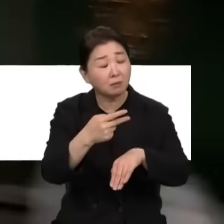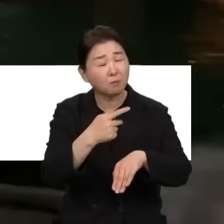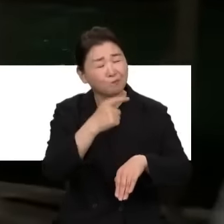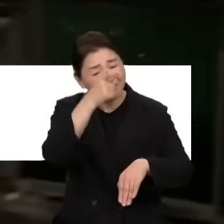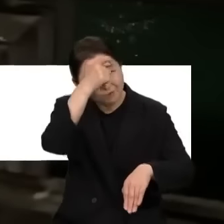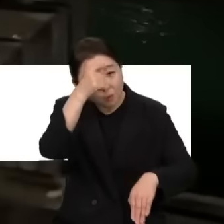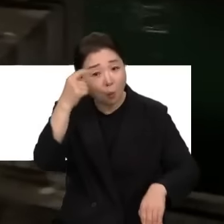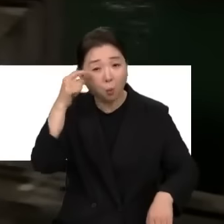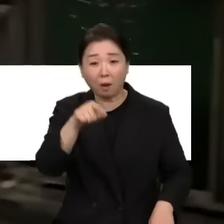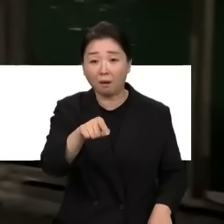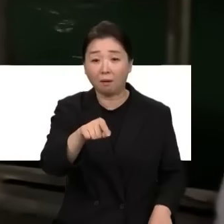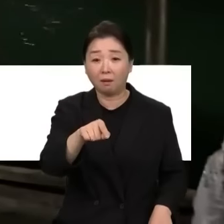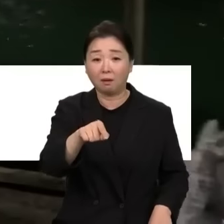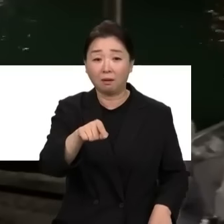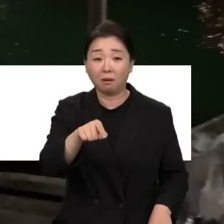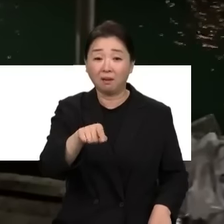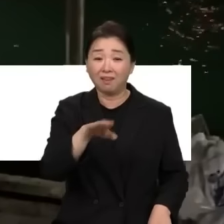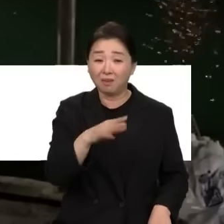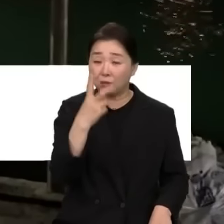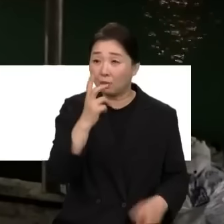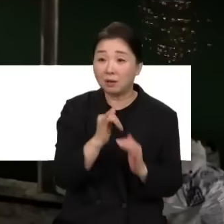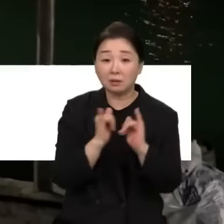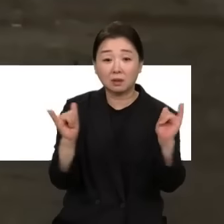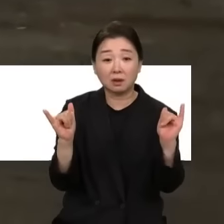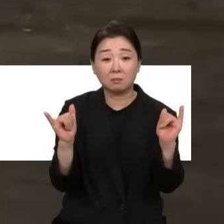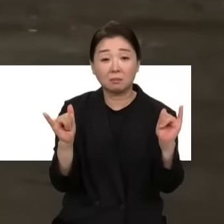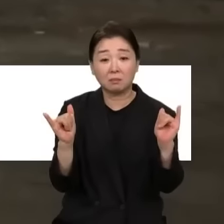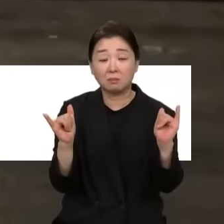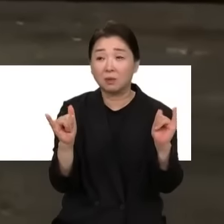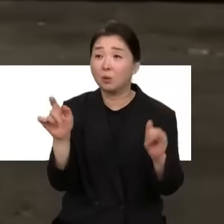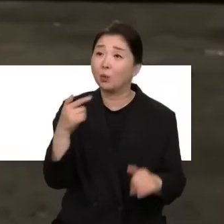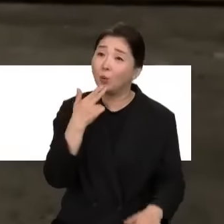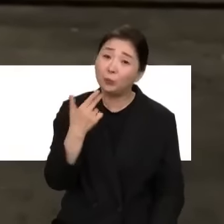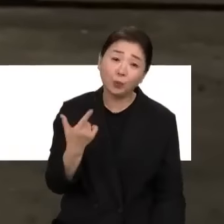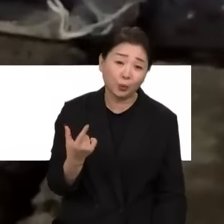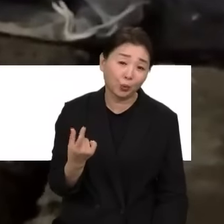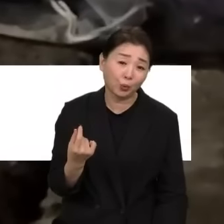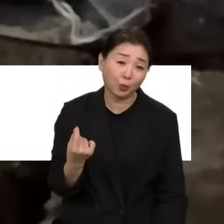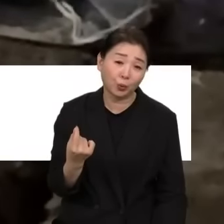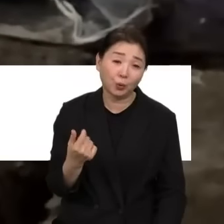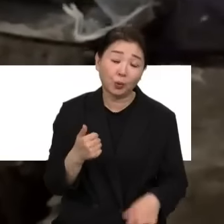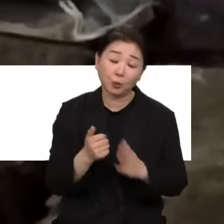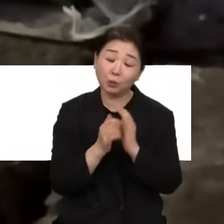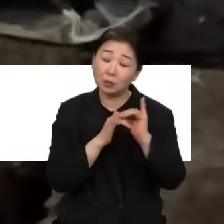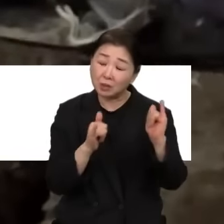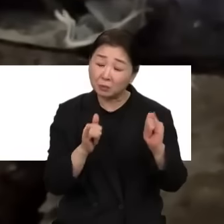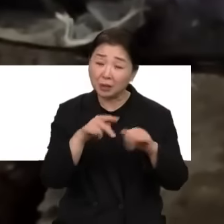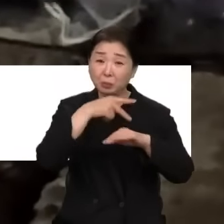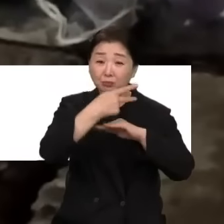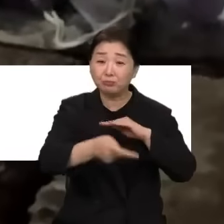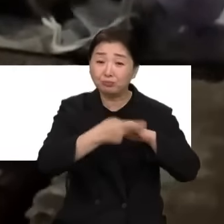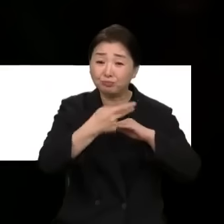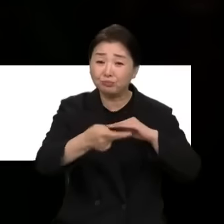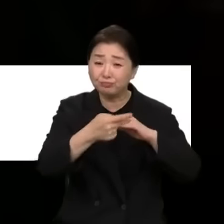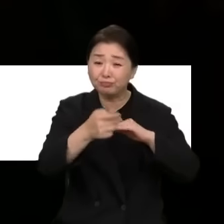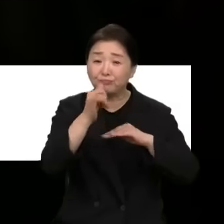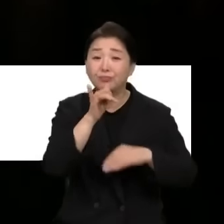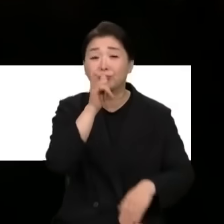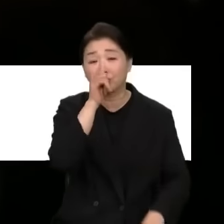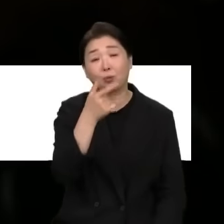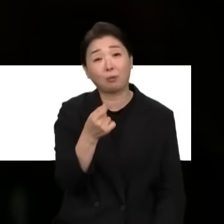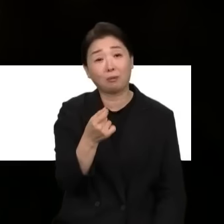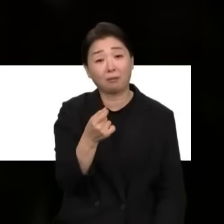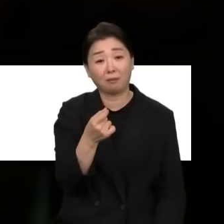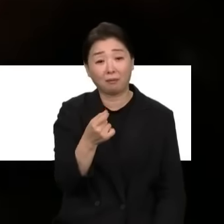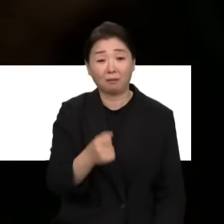일단 여기 관리하시는 분이 안 오시니까 일단 사람들이 계속 많이 뛰지 않나 하면 안 되는